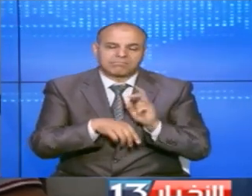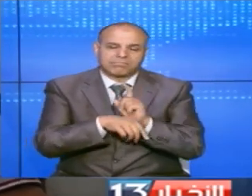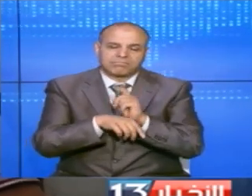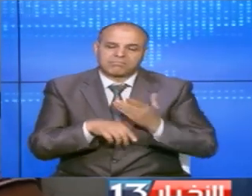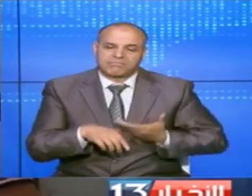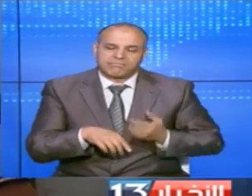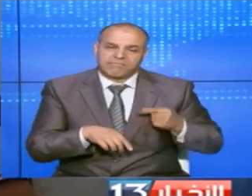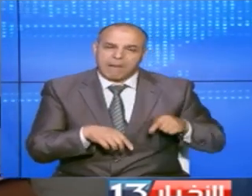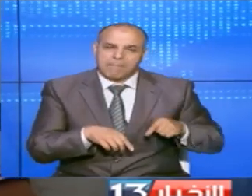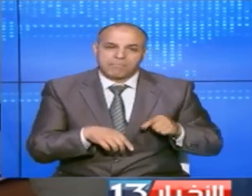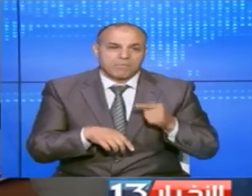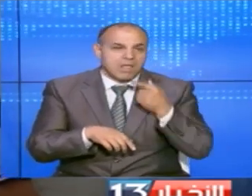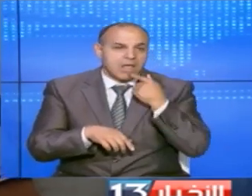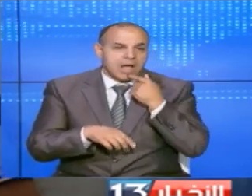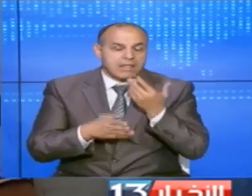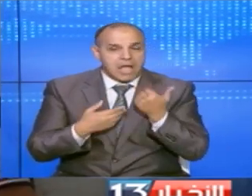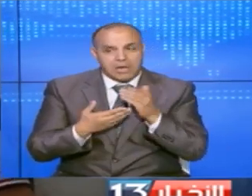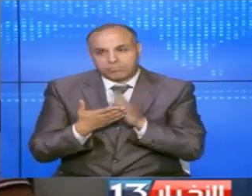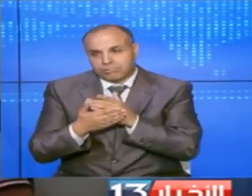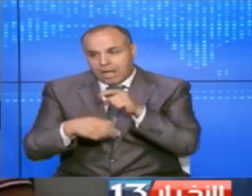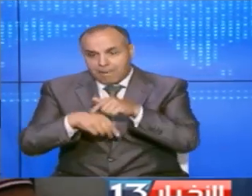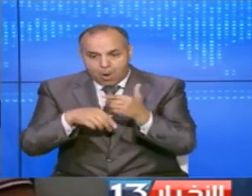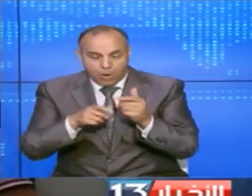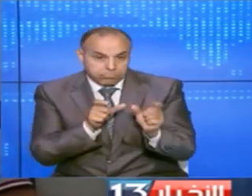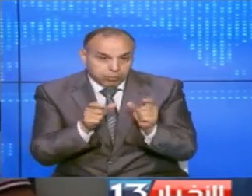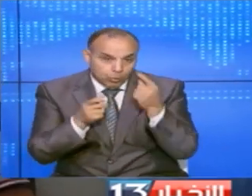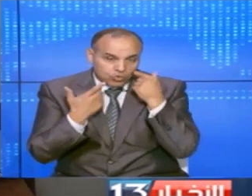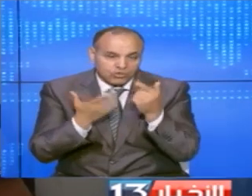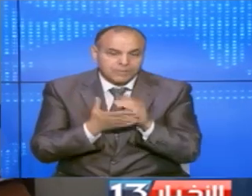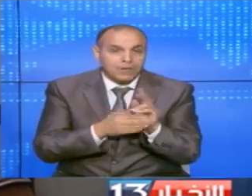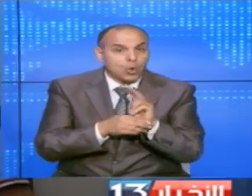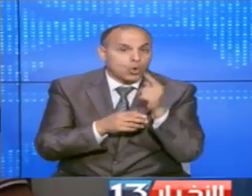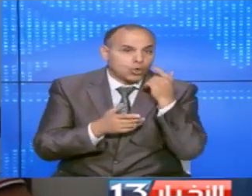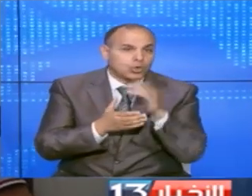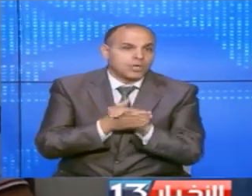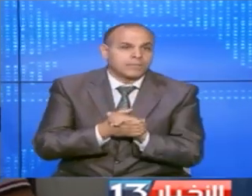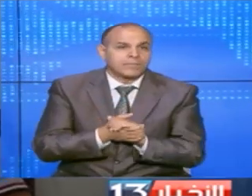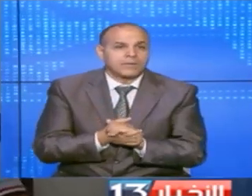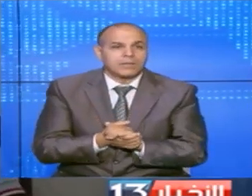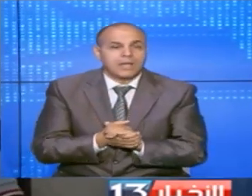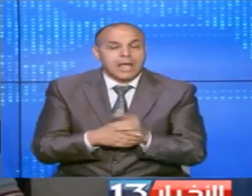هذا تقوموا بها تقصي المبكر على خطر على قدم